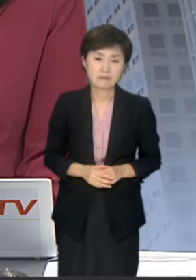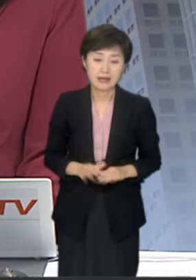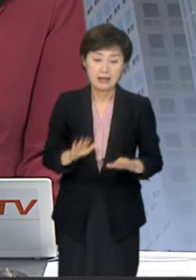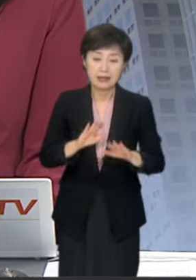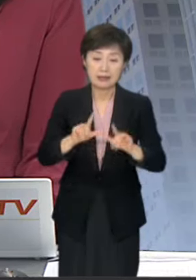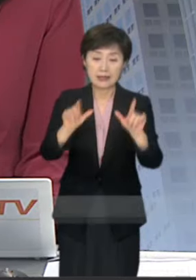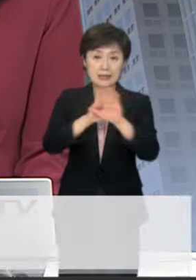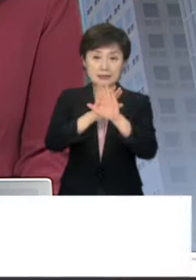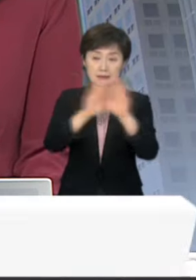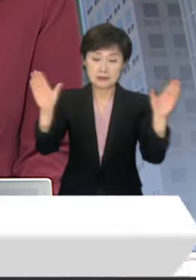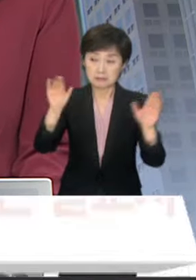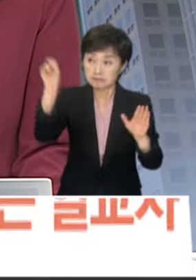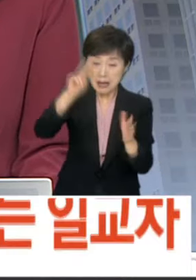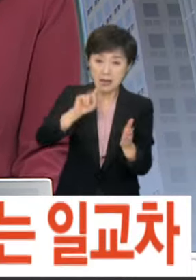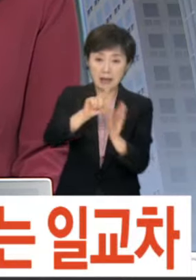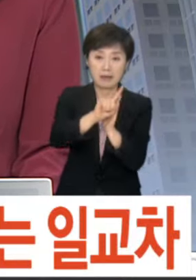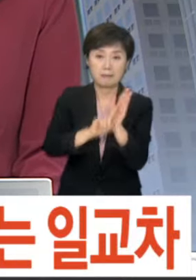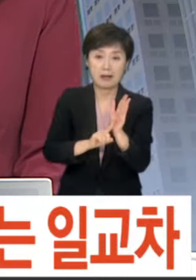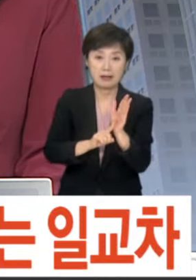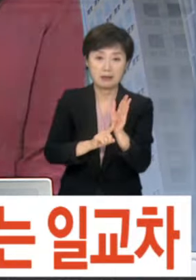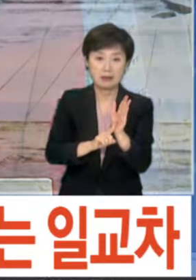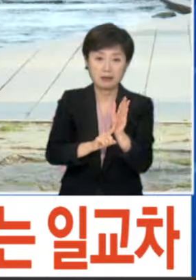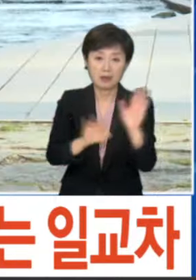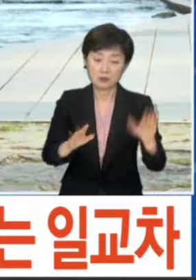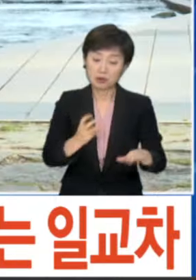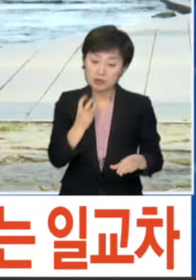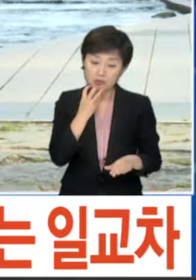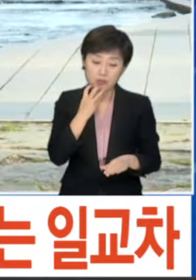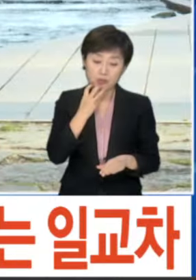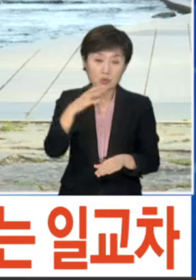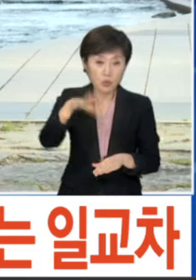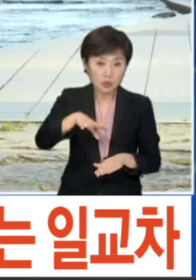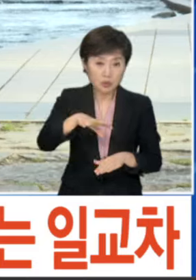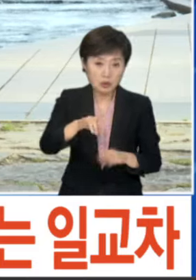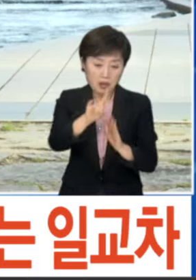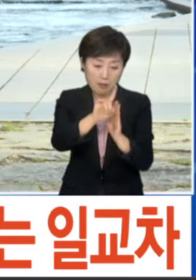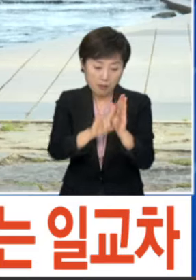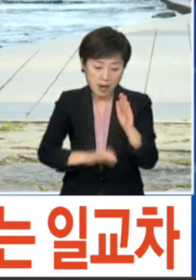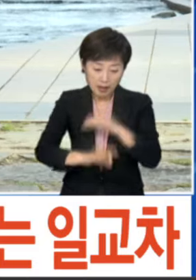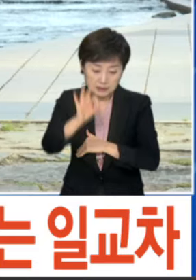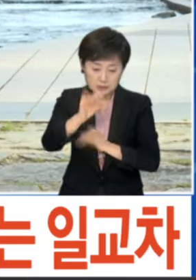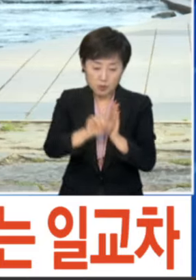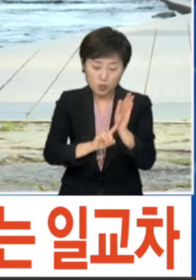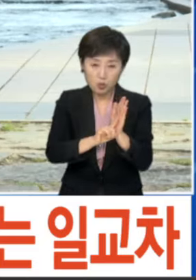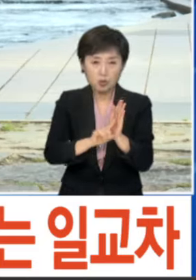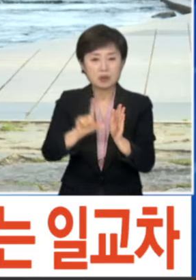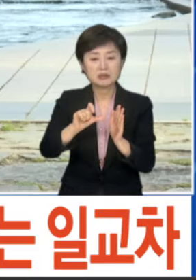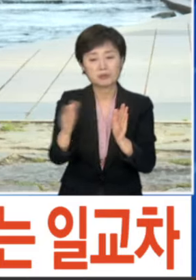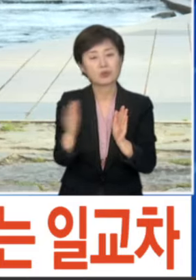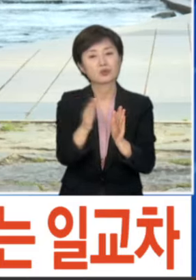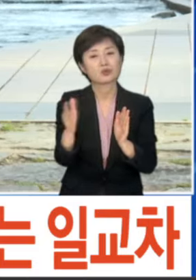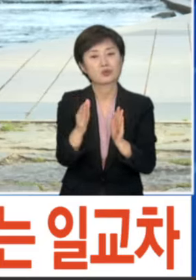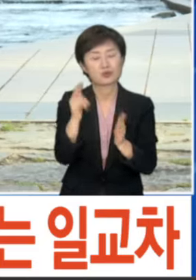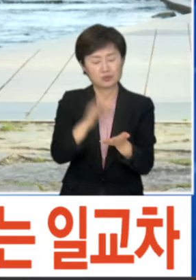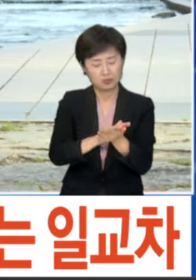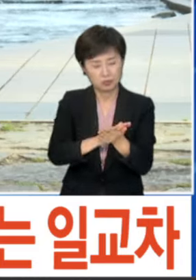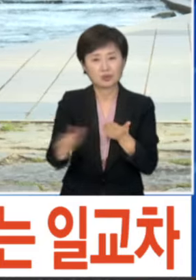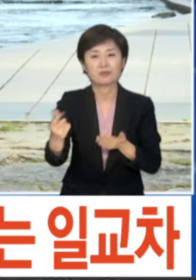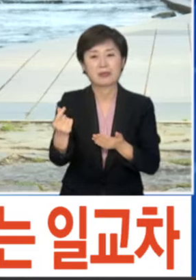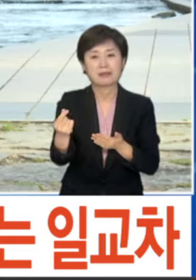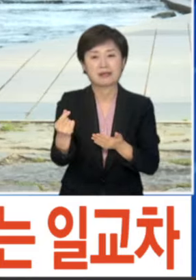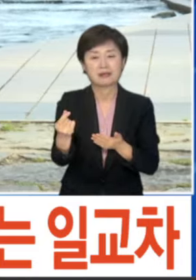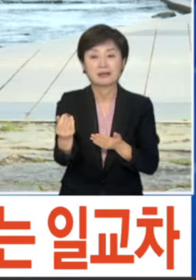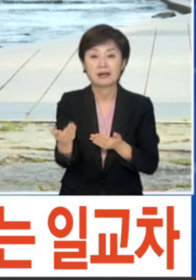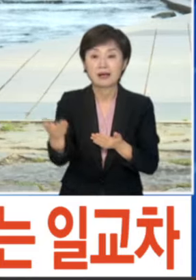날씨가 며칠 사이에 급변했습니다. 오늘 서울은 아침 기온이 15도 선까지 떨어지면서 이달 들어서 가장 낮은 아침 기온을 기록했는데요.